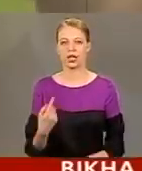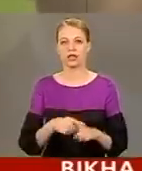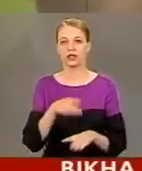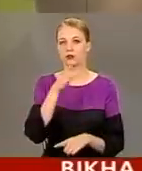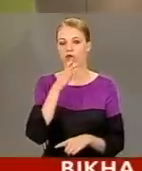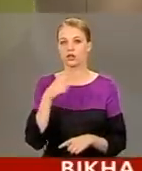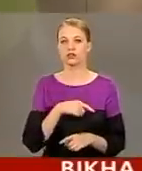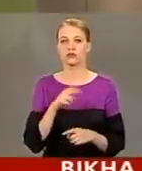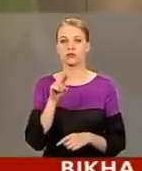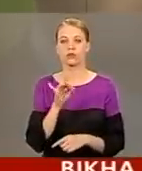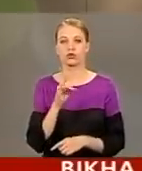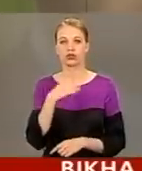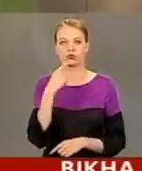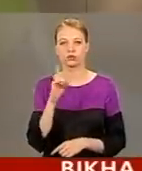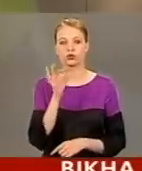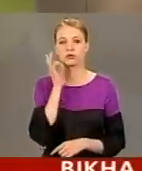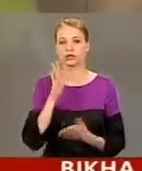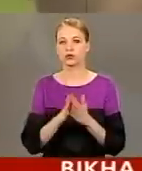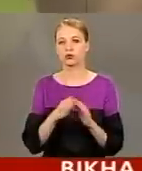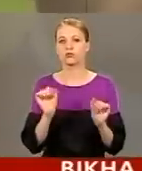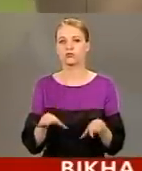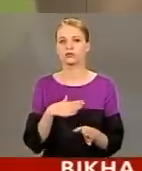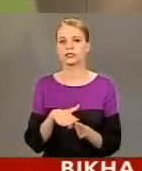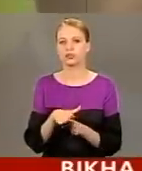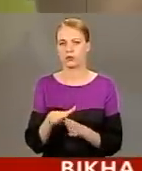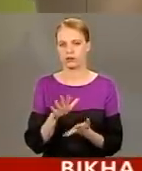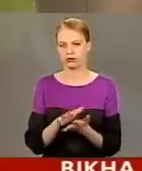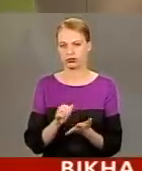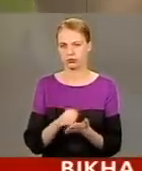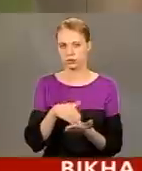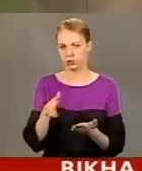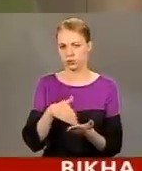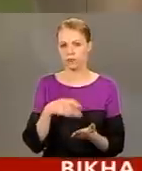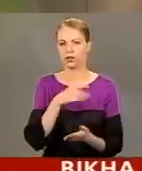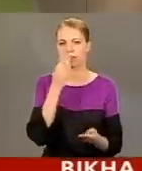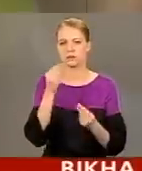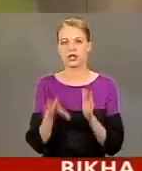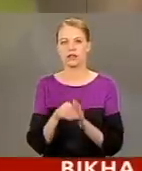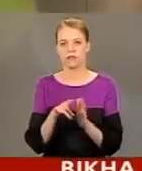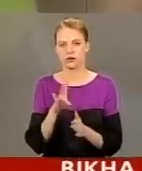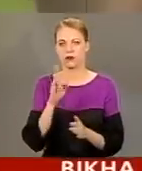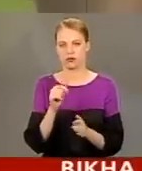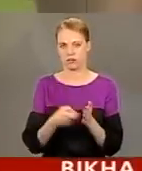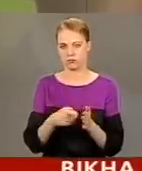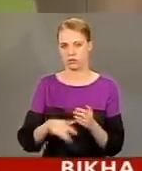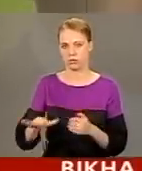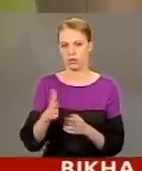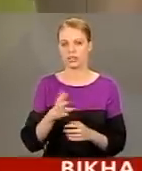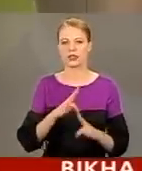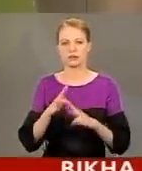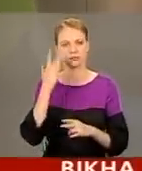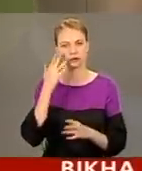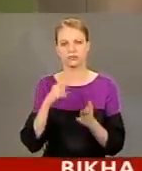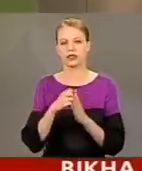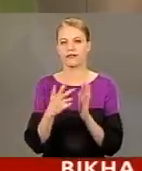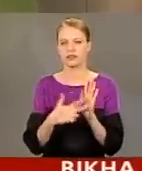Тим часом Петро Порошенко заявив, мінські домовленості можуть бути цілковито зруйновані псевдовиборами на непідконтрольному Донбасі, які бойовики планують